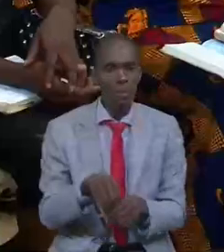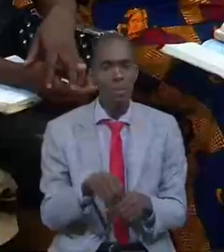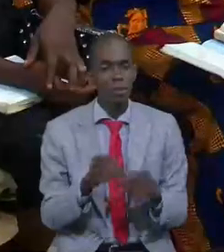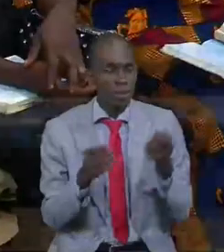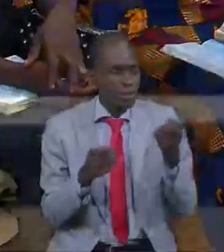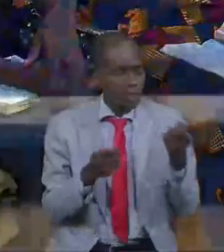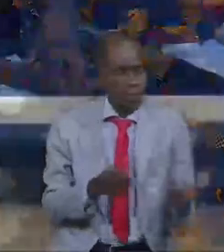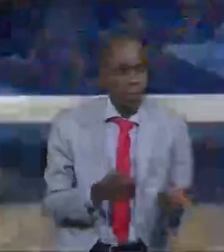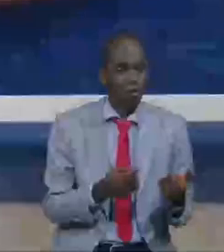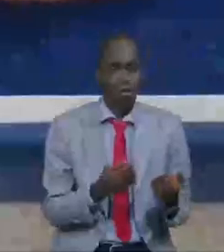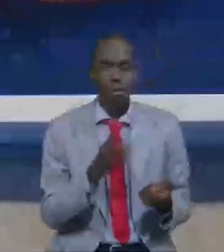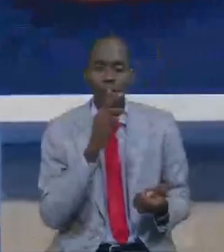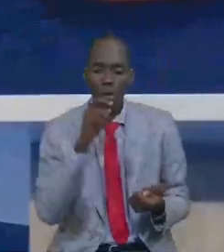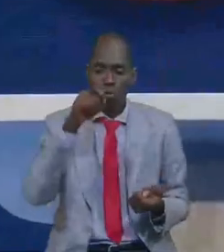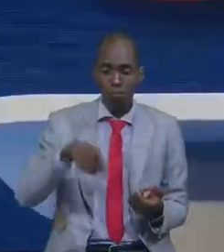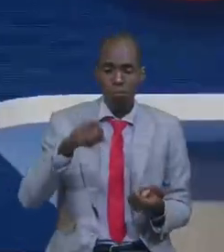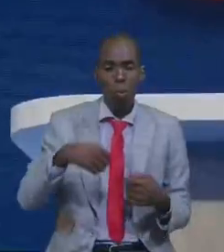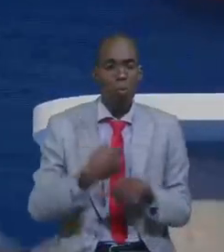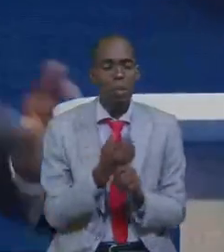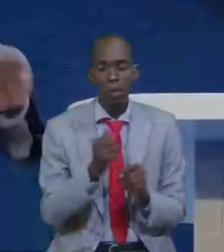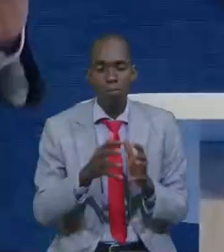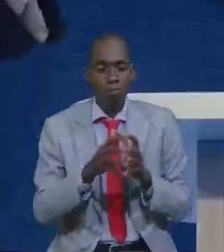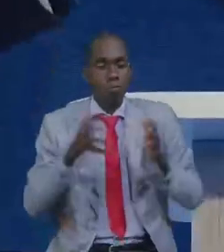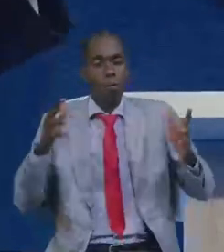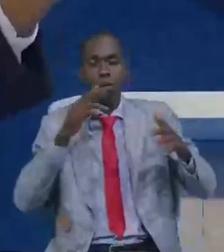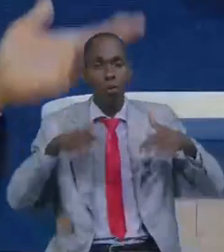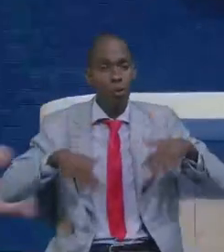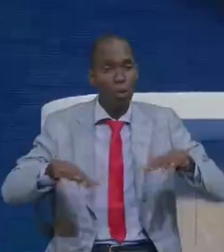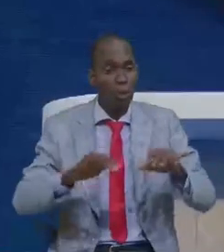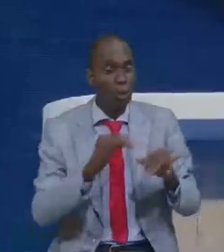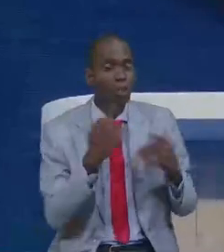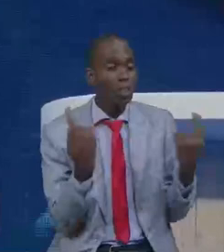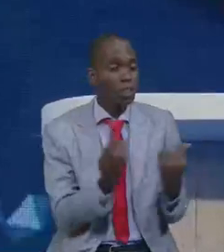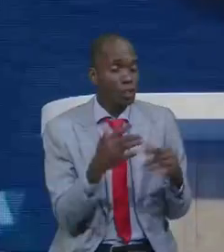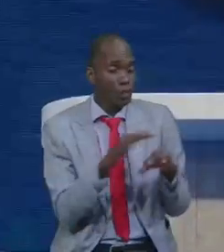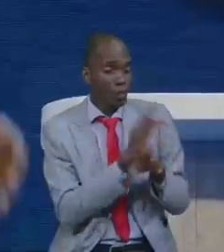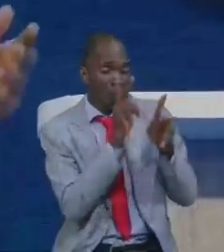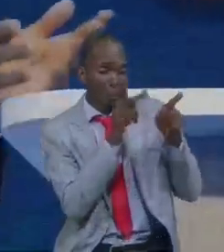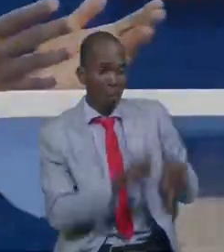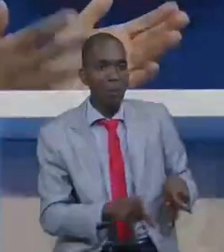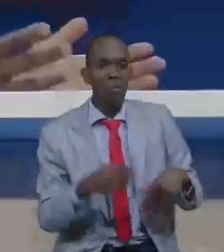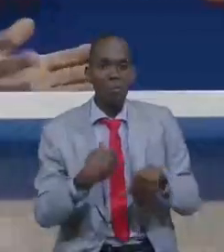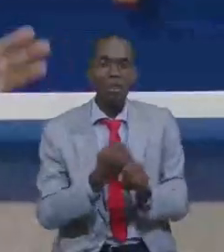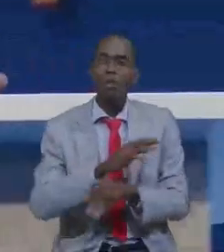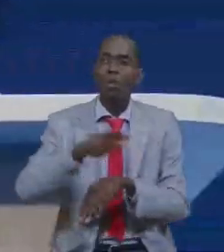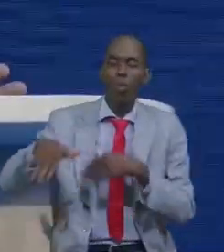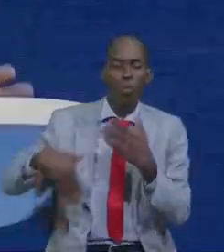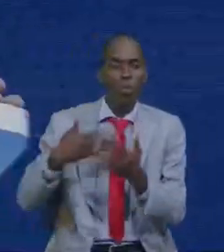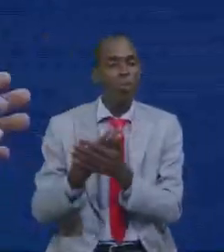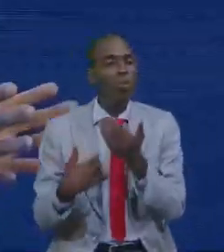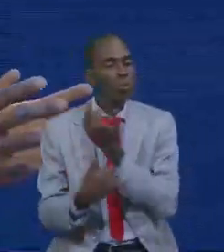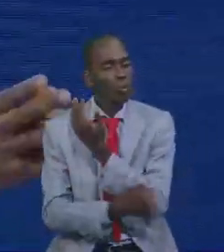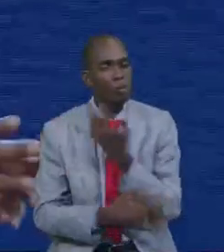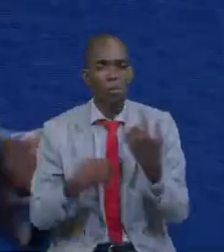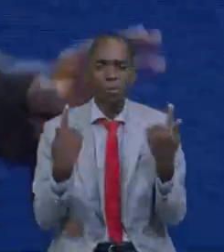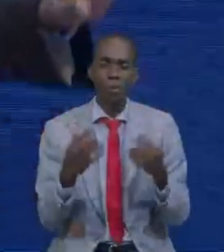grand océan. Les individus pécheurs forment le pays. Ainsi donc, l'homme ne se